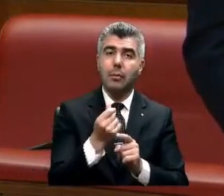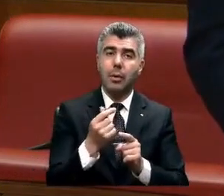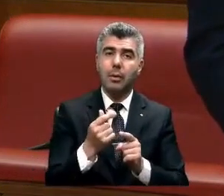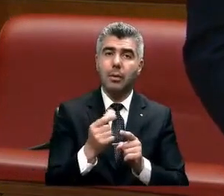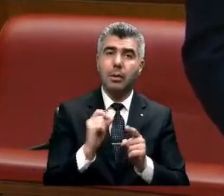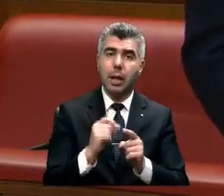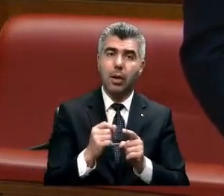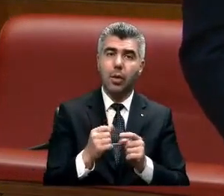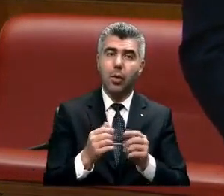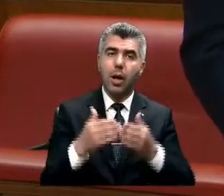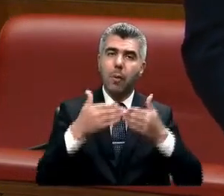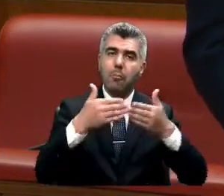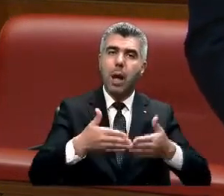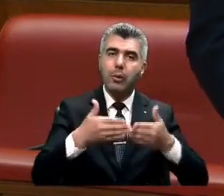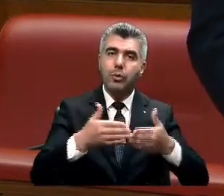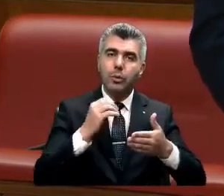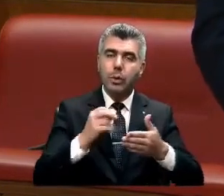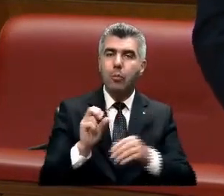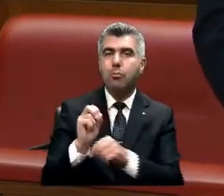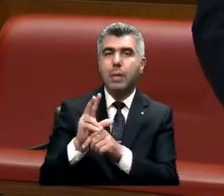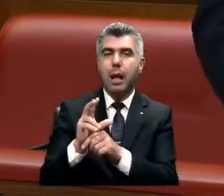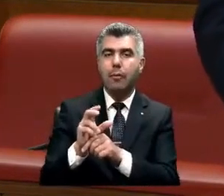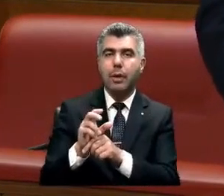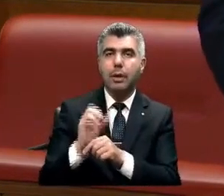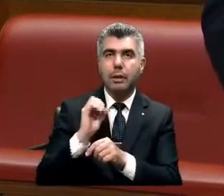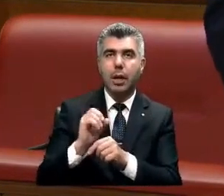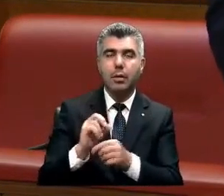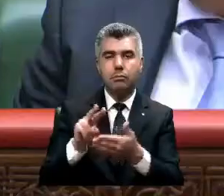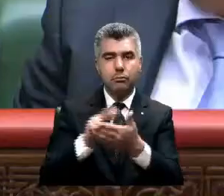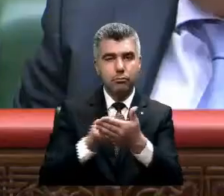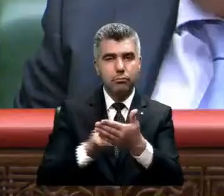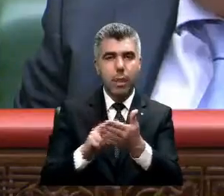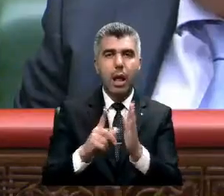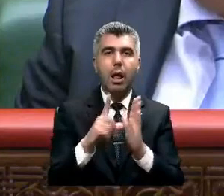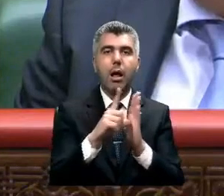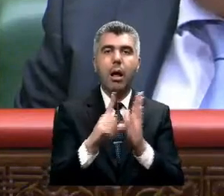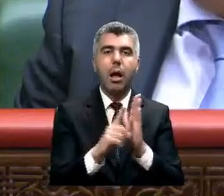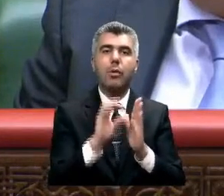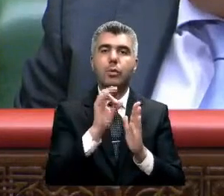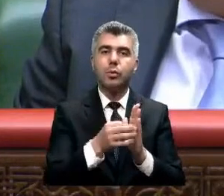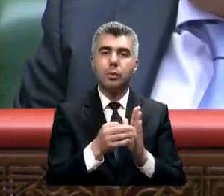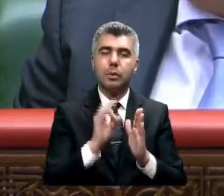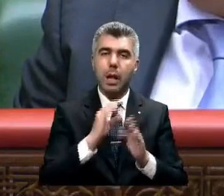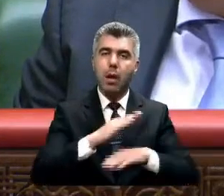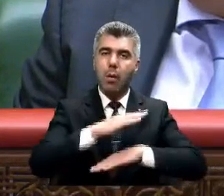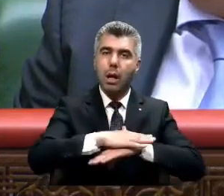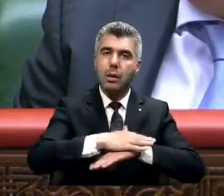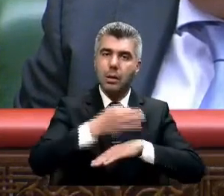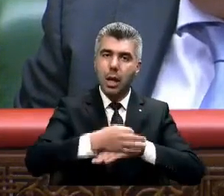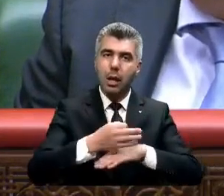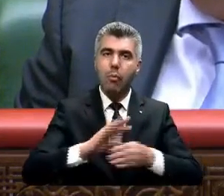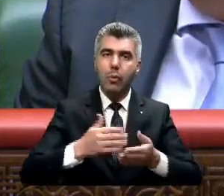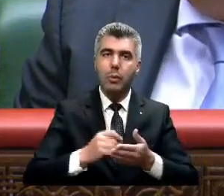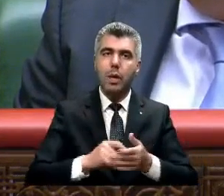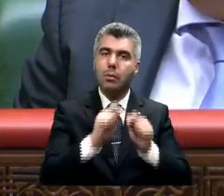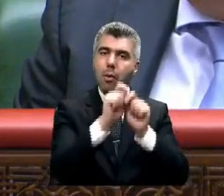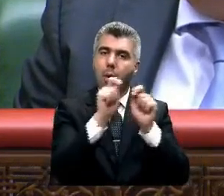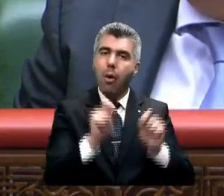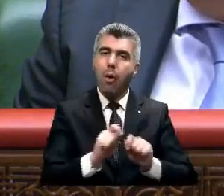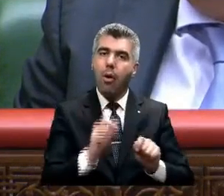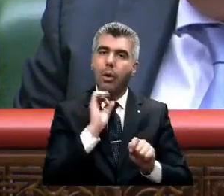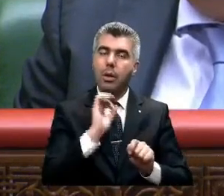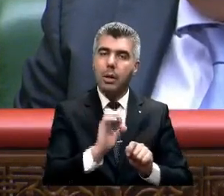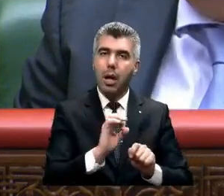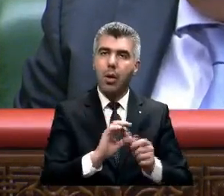البري البحري للمسافرين محررة وتتخضع القانون العرض والطلب، وذلك في إطار الخيار الاستراتيجي